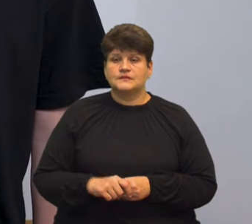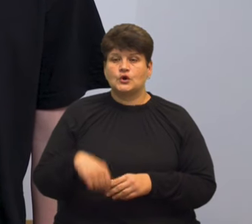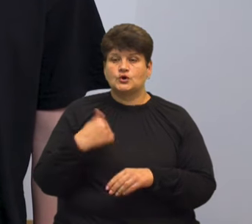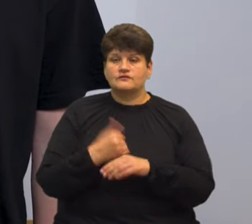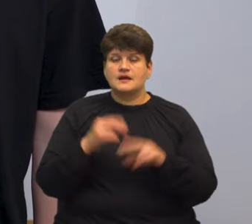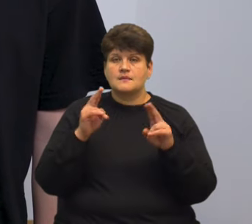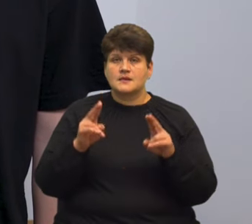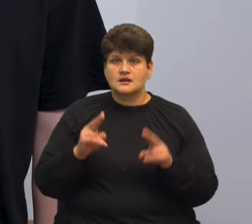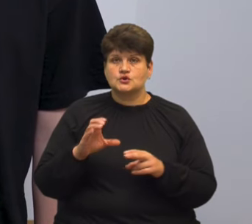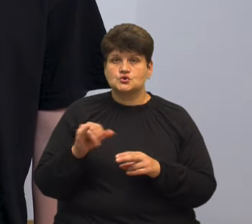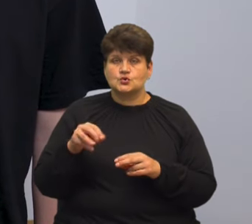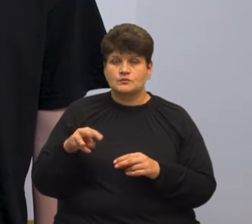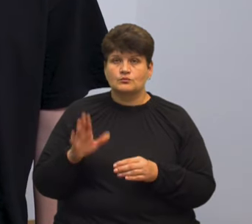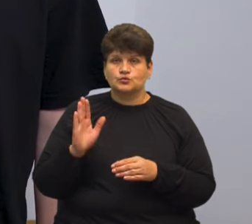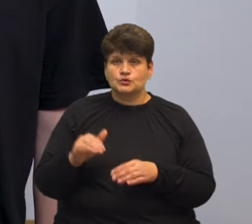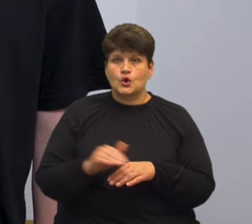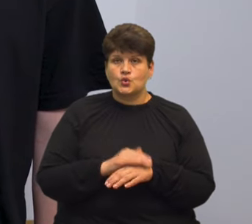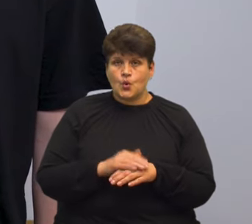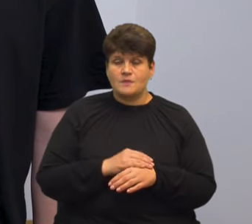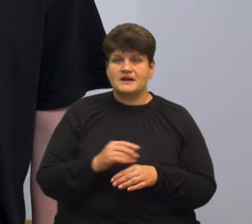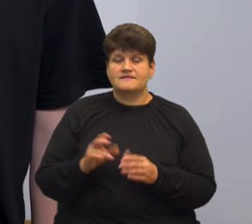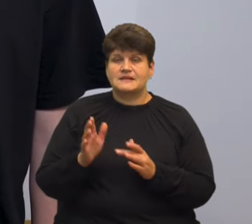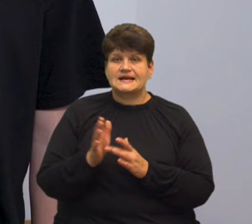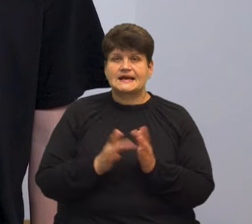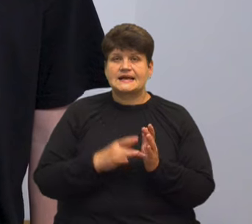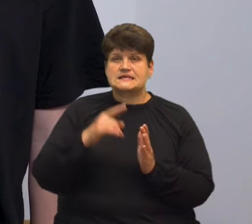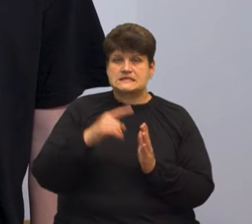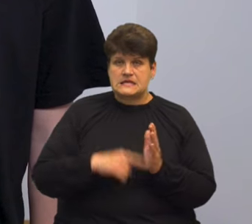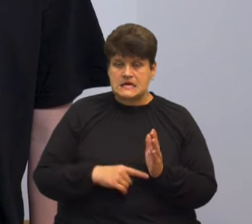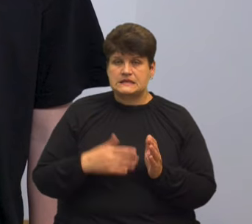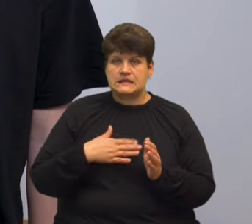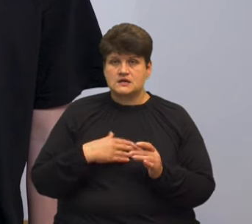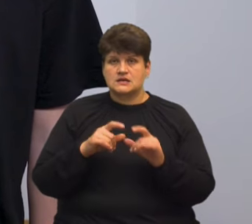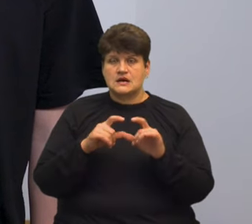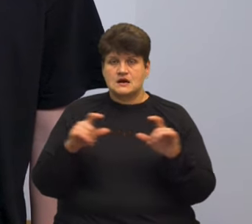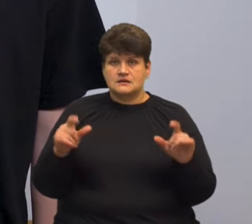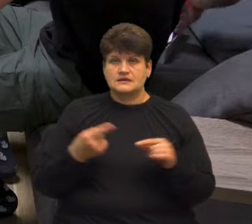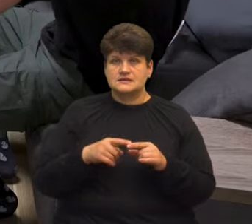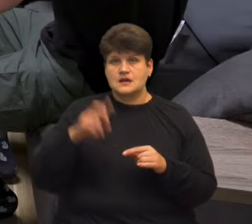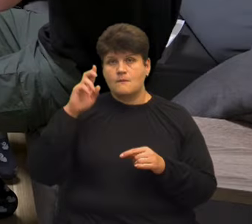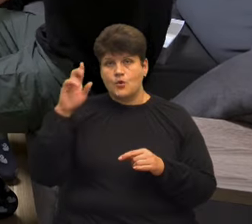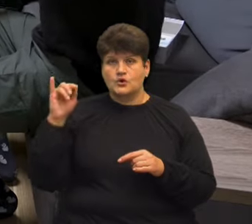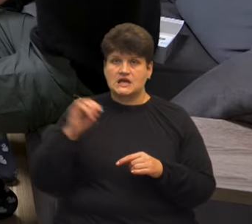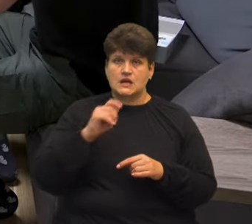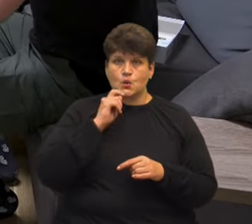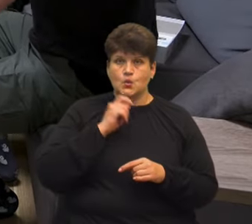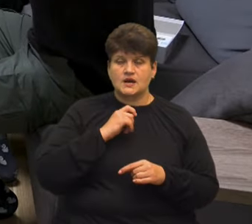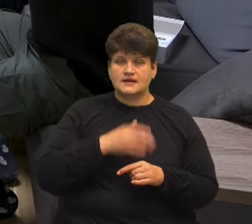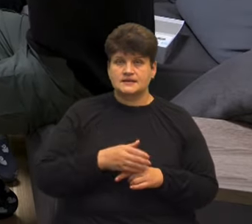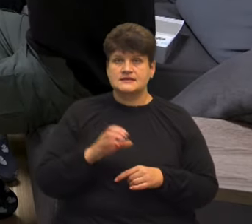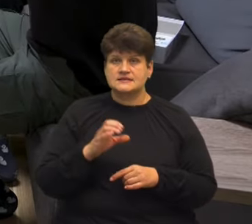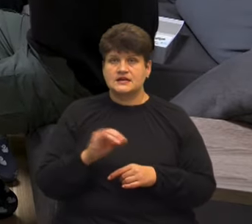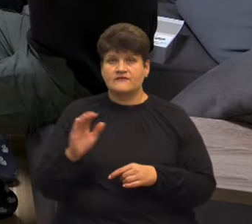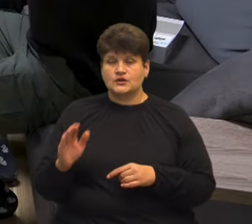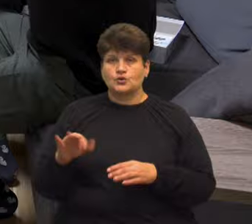правило сумівців – це бути добрим, християнським, оскільки наше гасло суму – це є Бог і Україна. Сергій та Вікторія